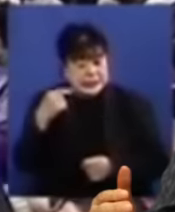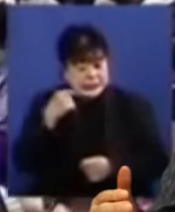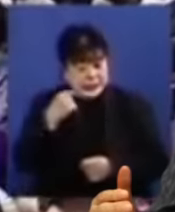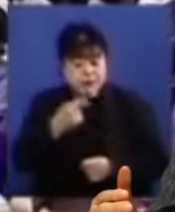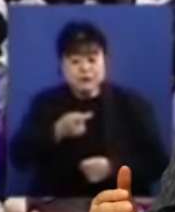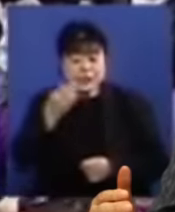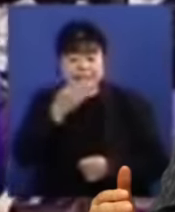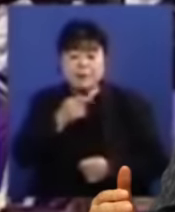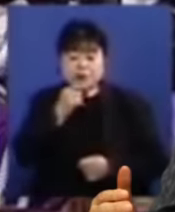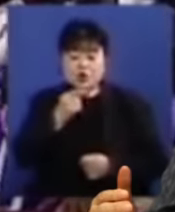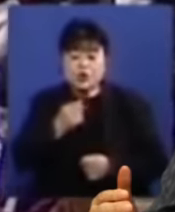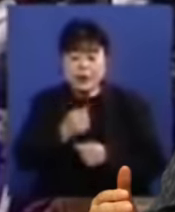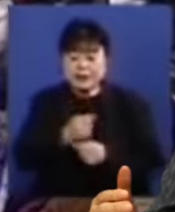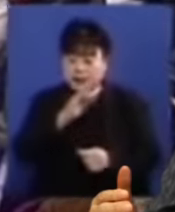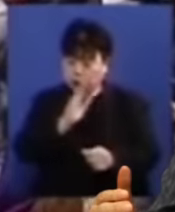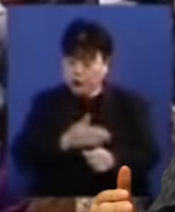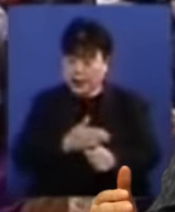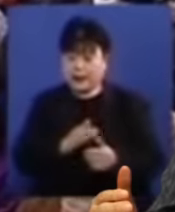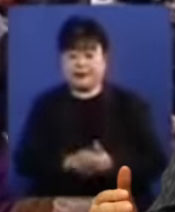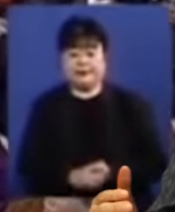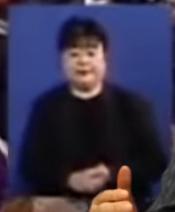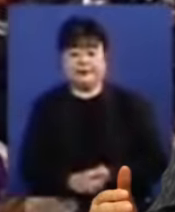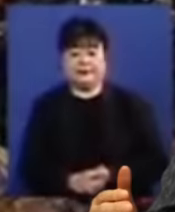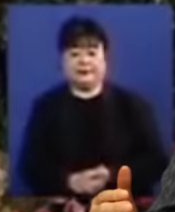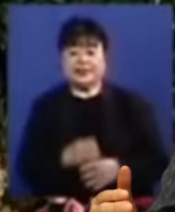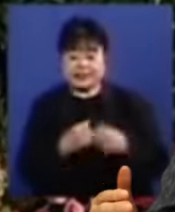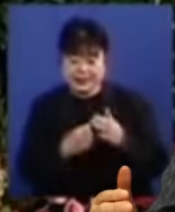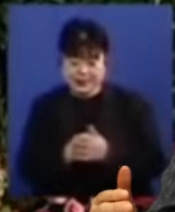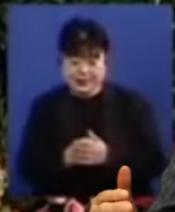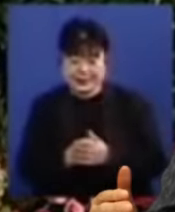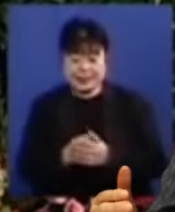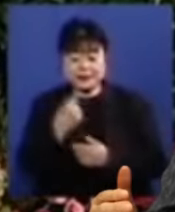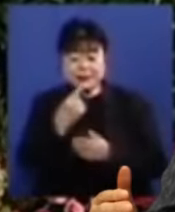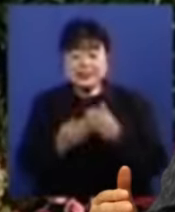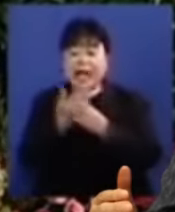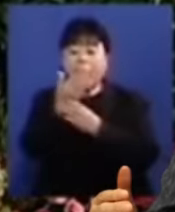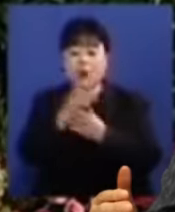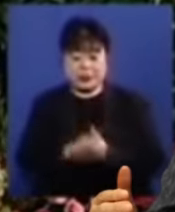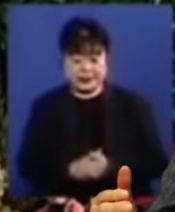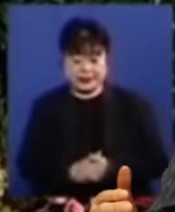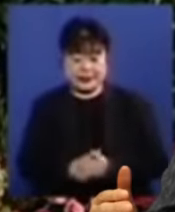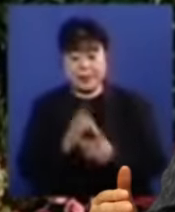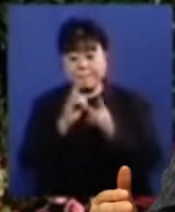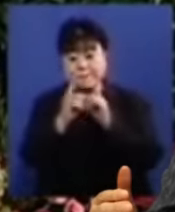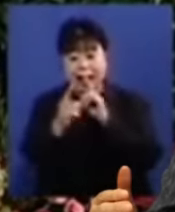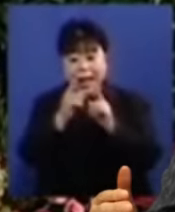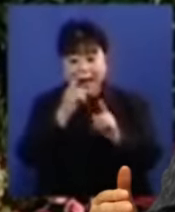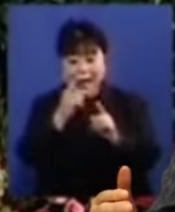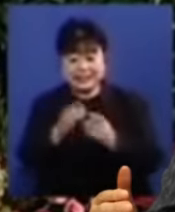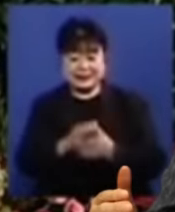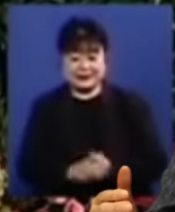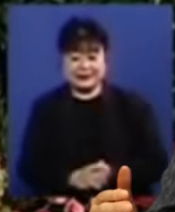단물을 내지 못하느니라. 이러므로 우리의 입에서 나오는 말을